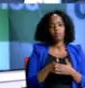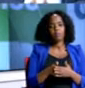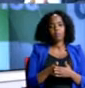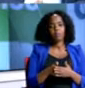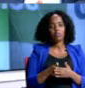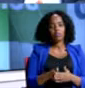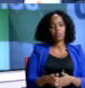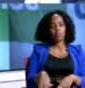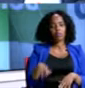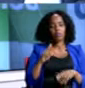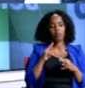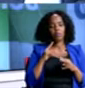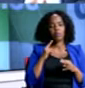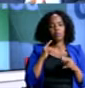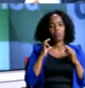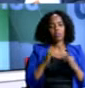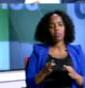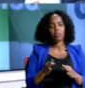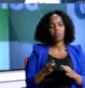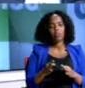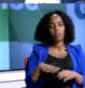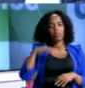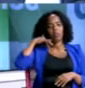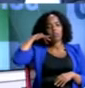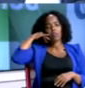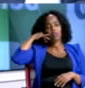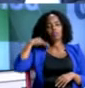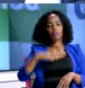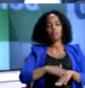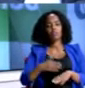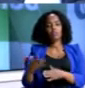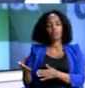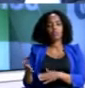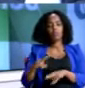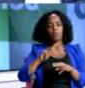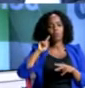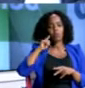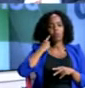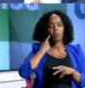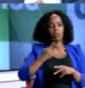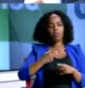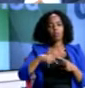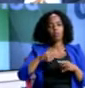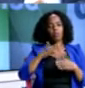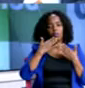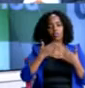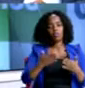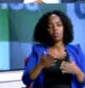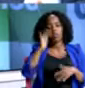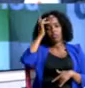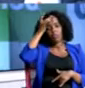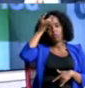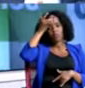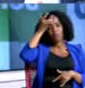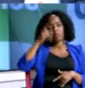timma murtesat erret obien helo doktorin wan studietuna ferif gudagalo tamajenna ega tibin kun